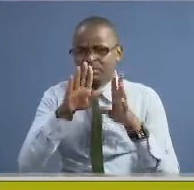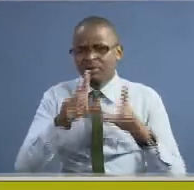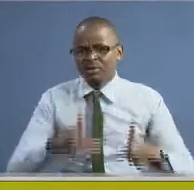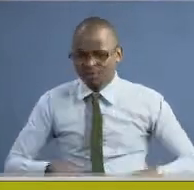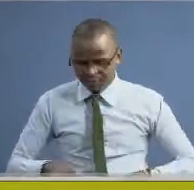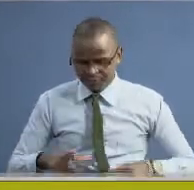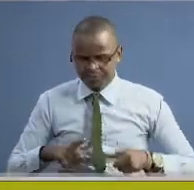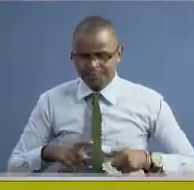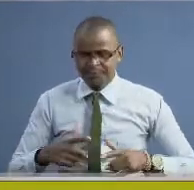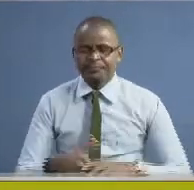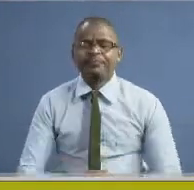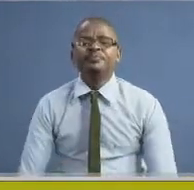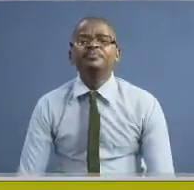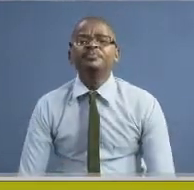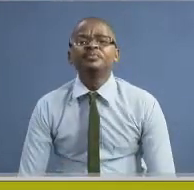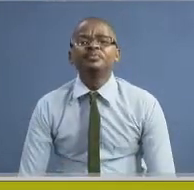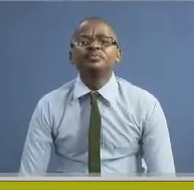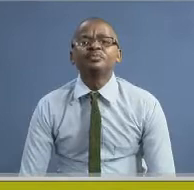yao.